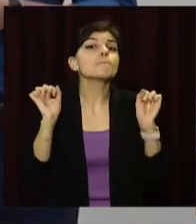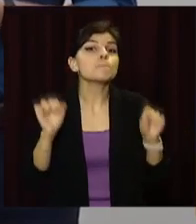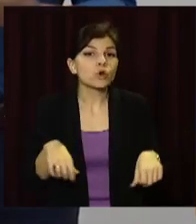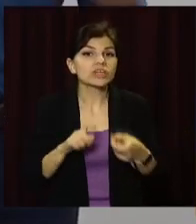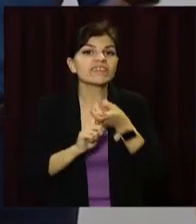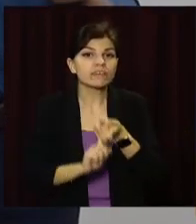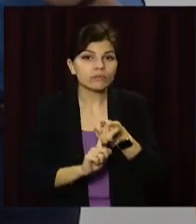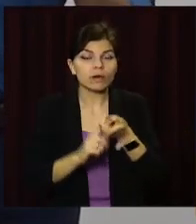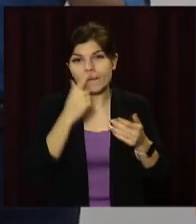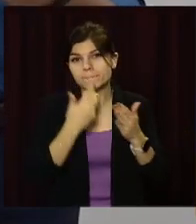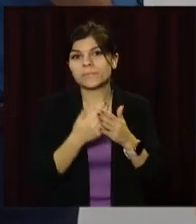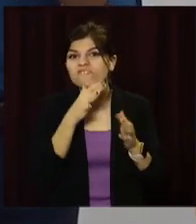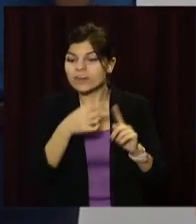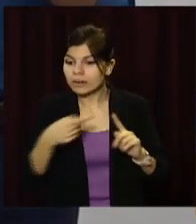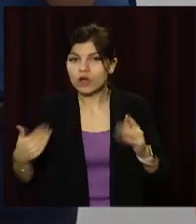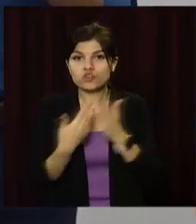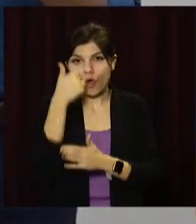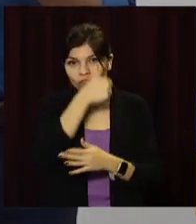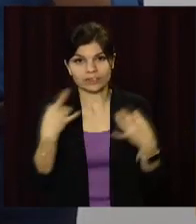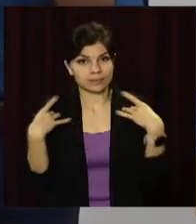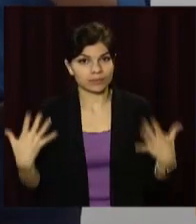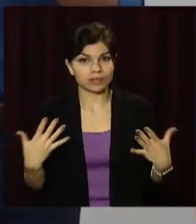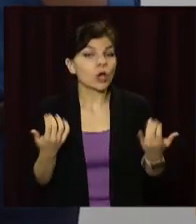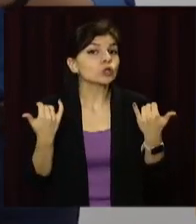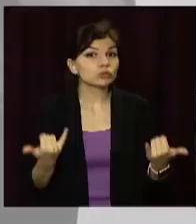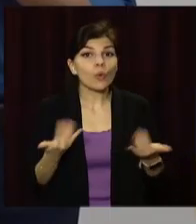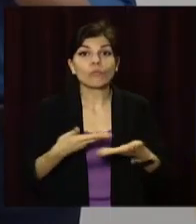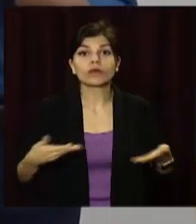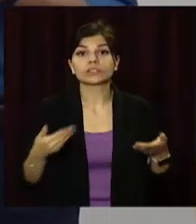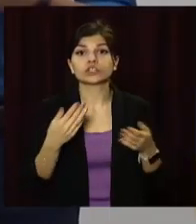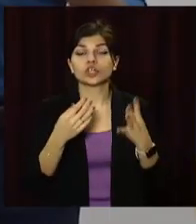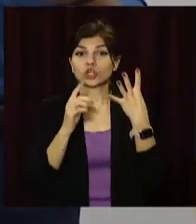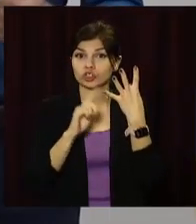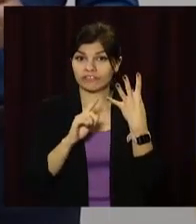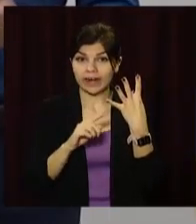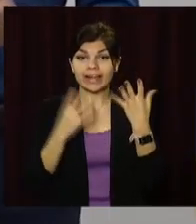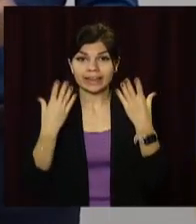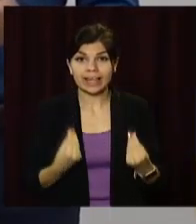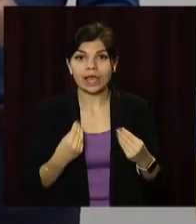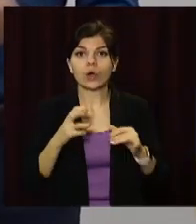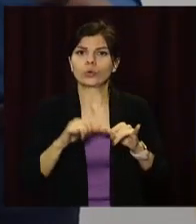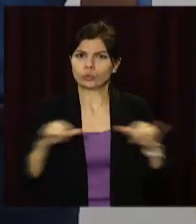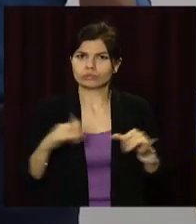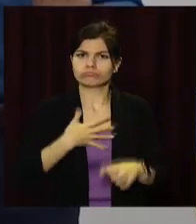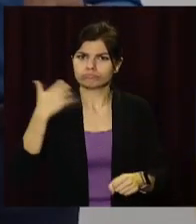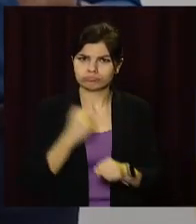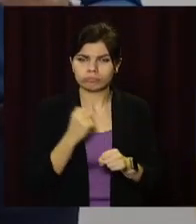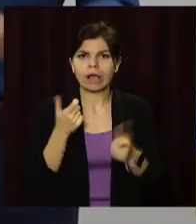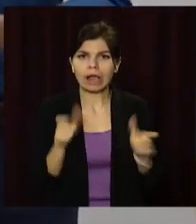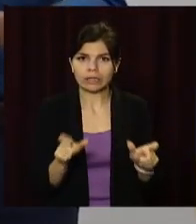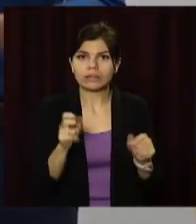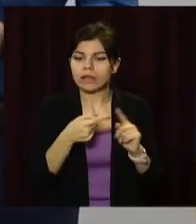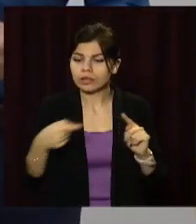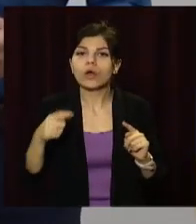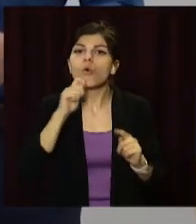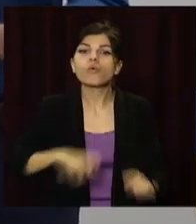які можуть інфікуватися під час новорічних свят. Сьогодні в нас четвертий день посиленого